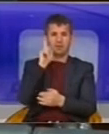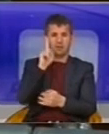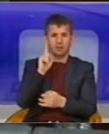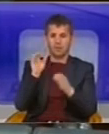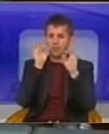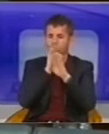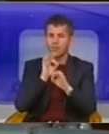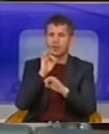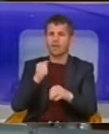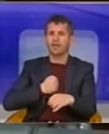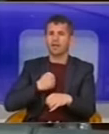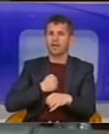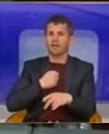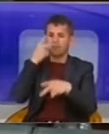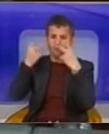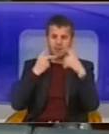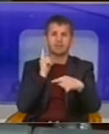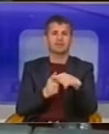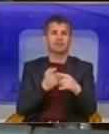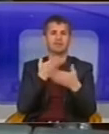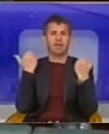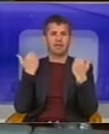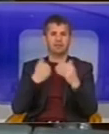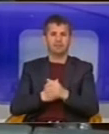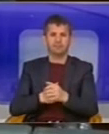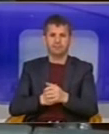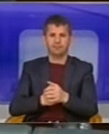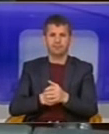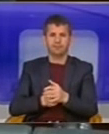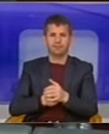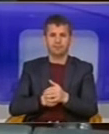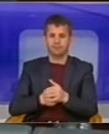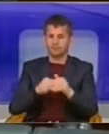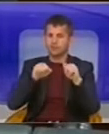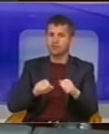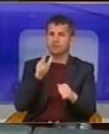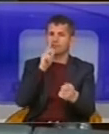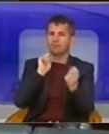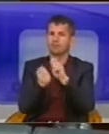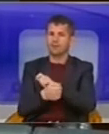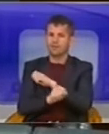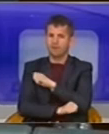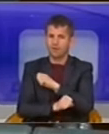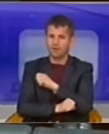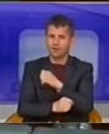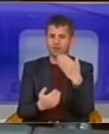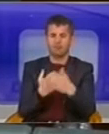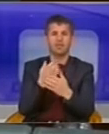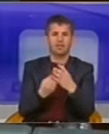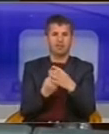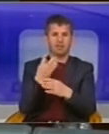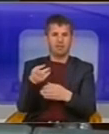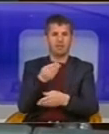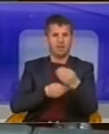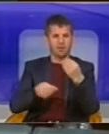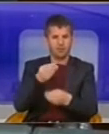ka siguruar vlerësim real. Qeveria sinon të shëndrojë universitetet në generator të zhvillimit